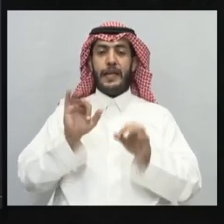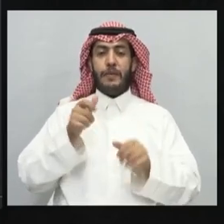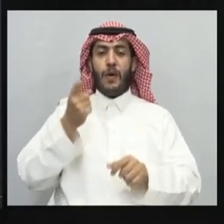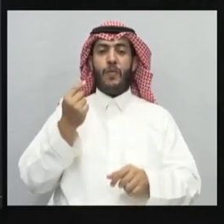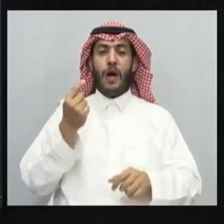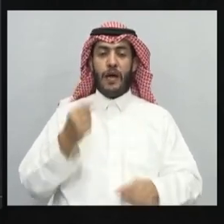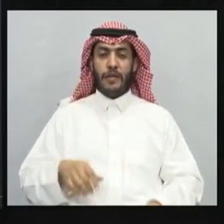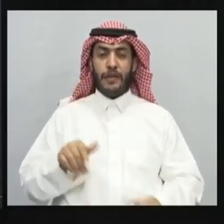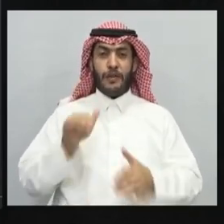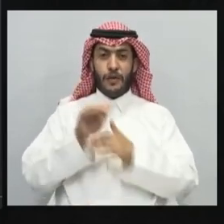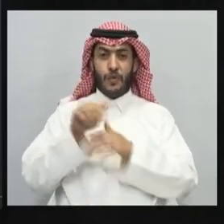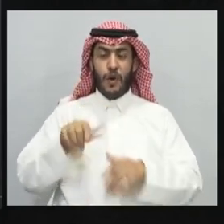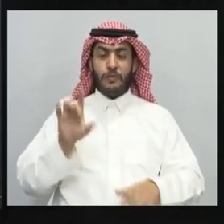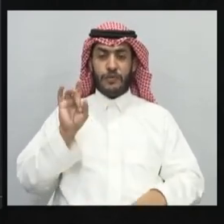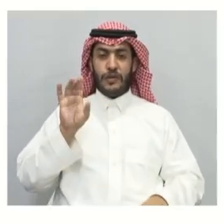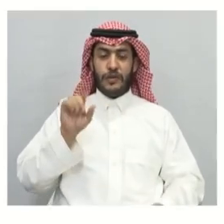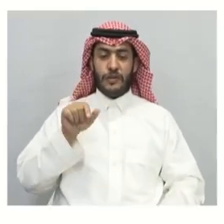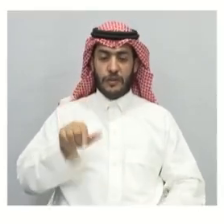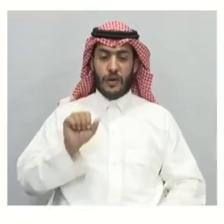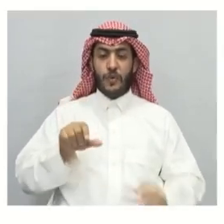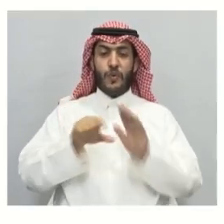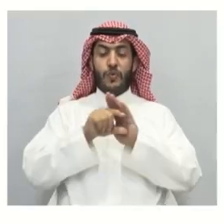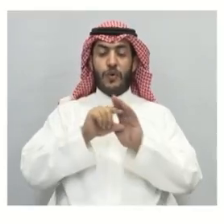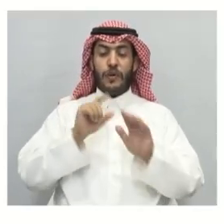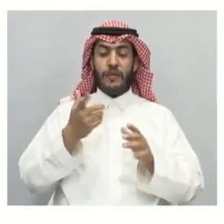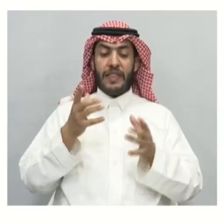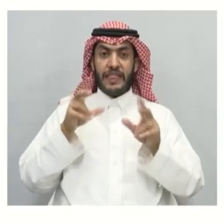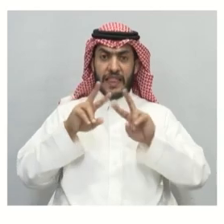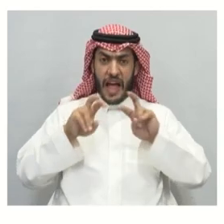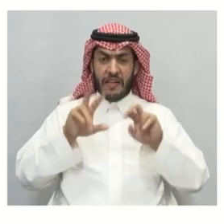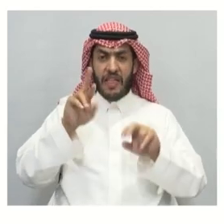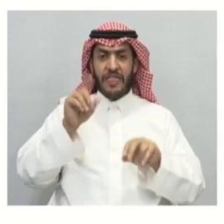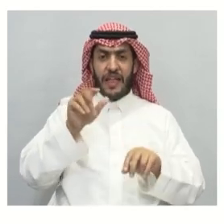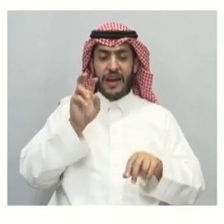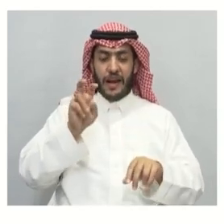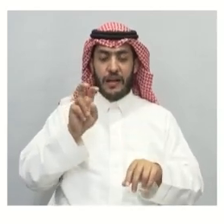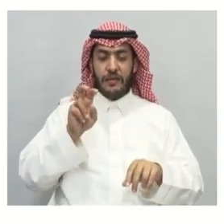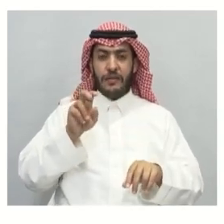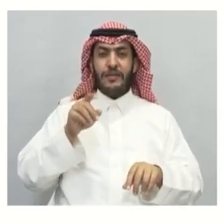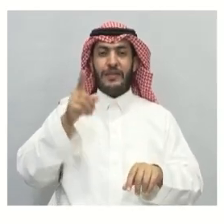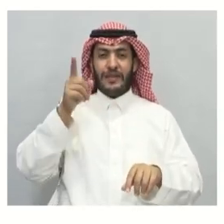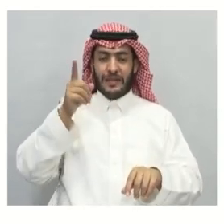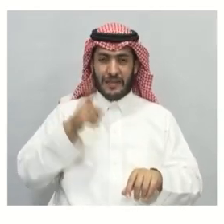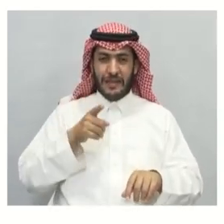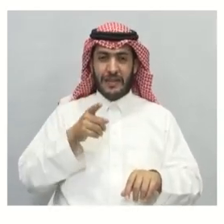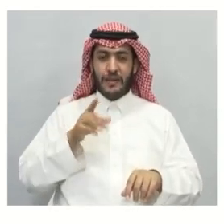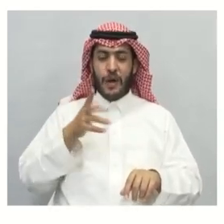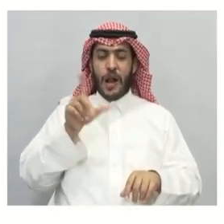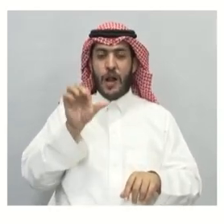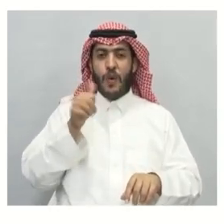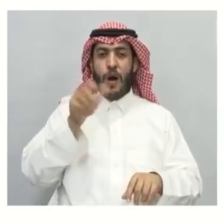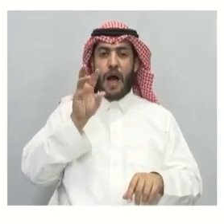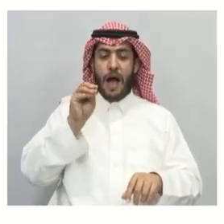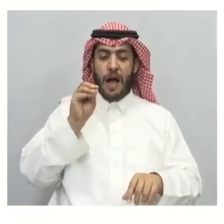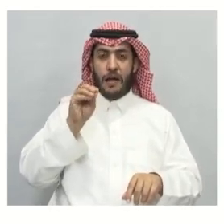واحد درسنا اليوم ان شاء الله سوف يكون بعنوان تعريف الذره بناخذ اليوم ان شاء الله النواه بعد